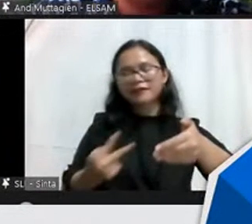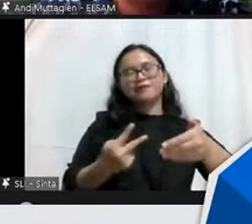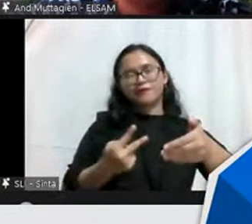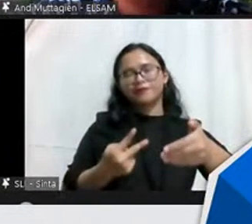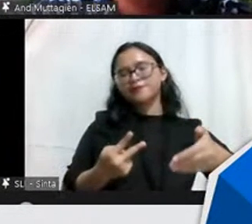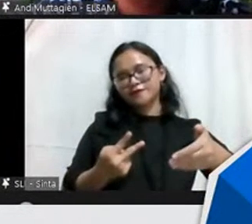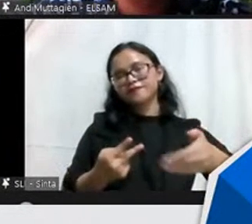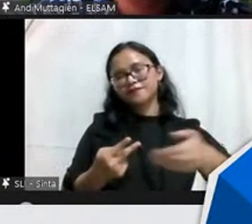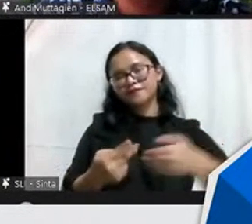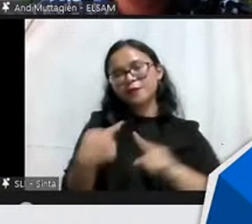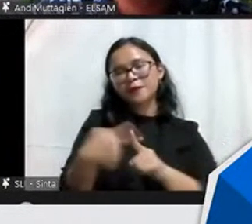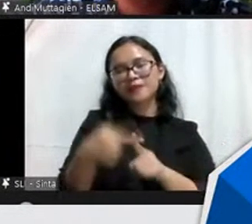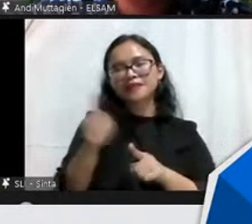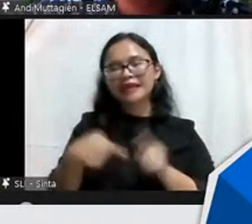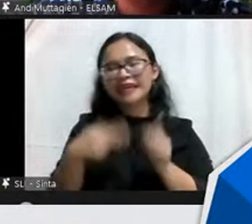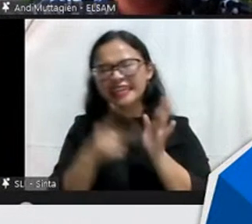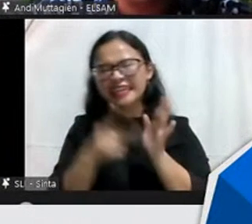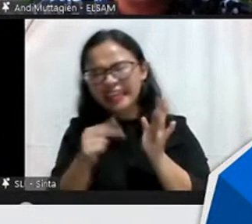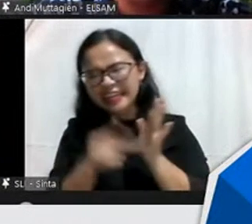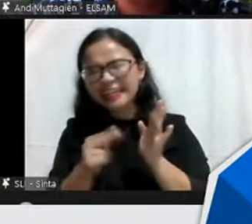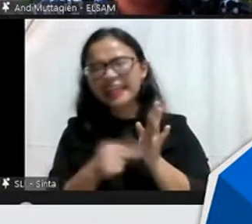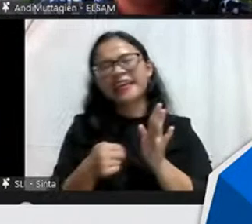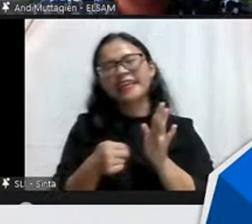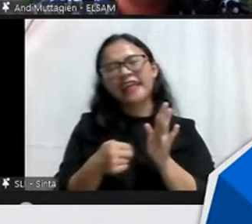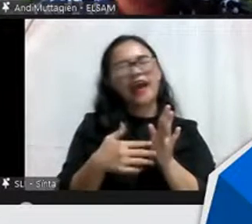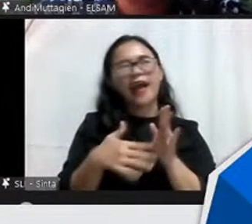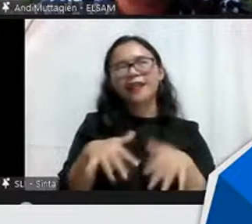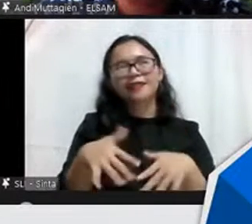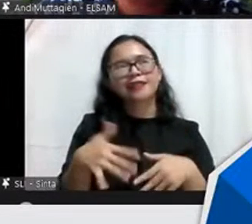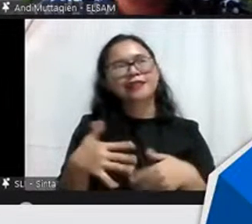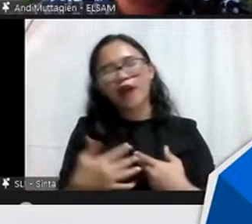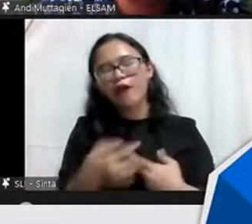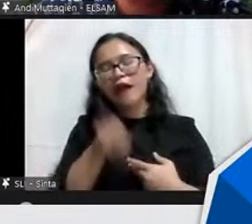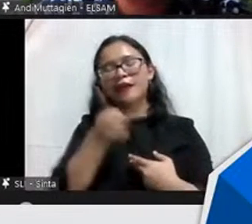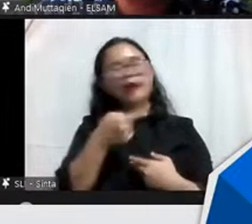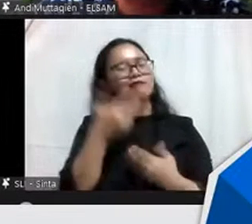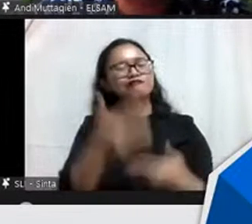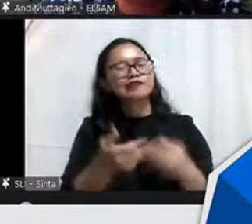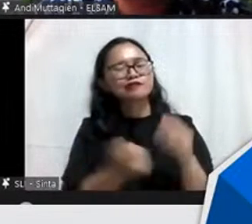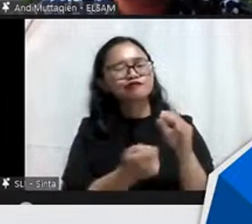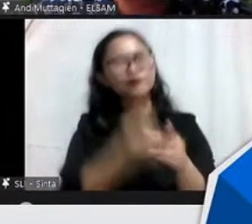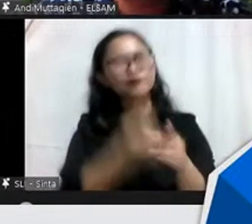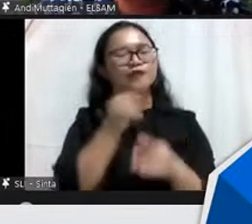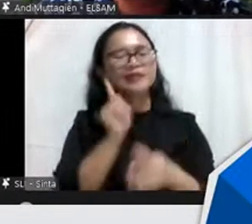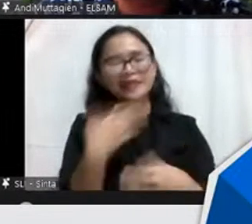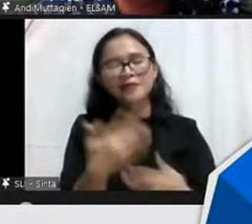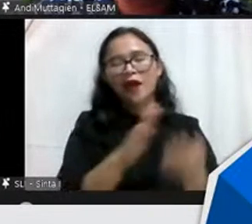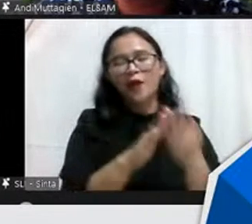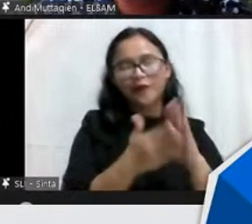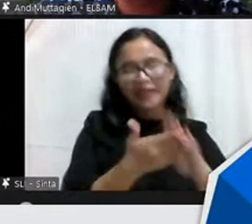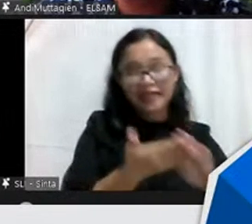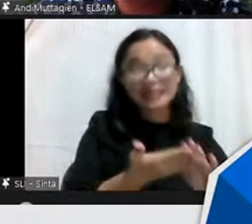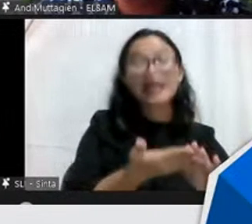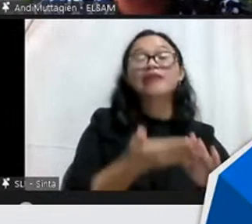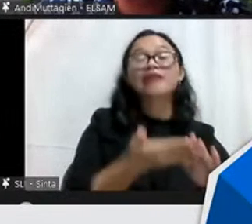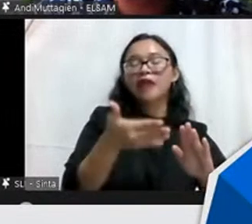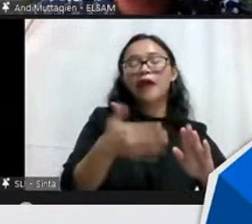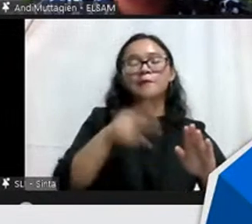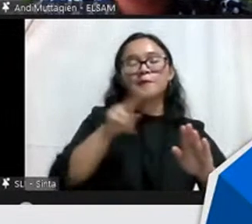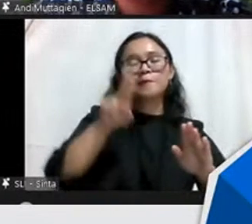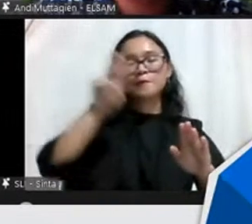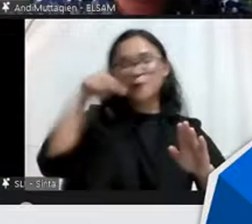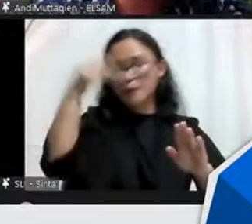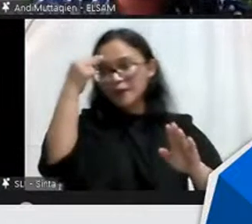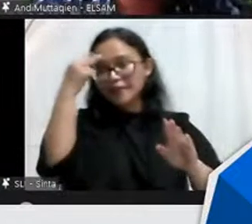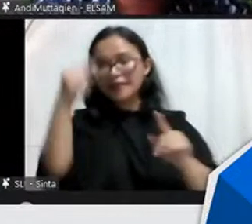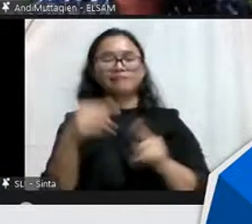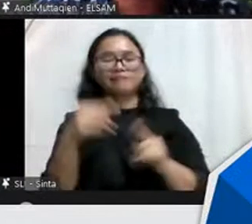value-vue yang dianut di pada tingkat komunitas gitu ya yang kemudian diadopsi oleh pemerintah daerahnya ini menjadi satu entry